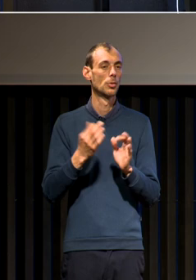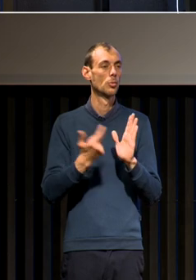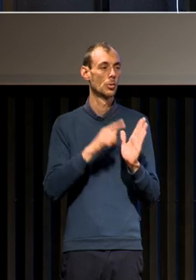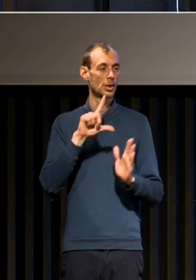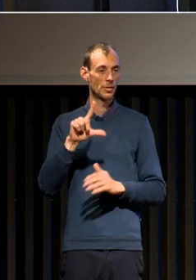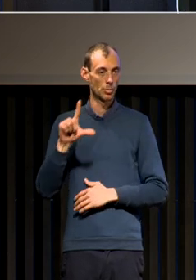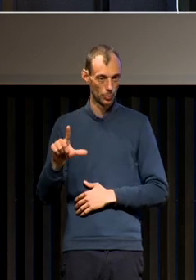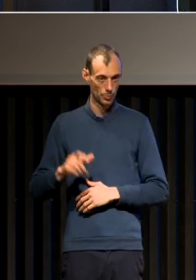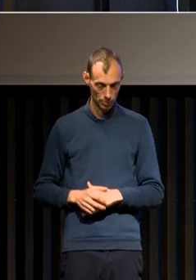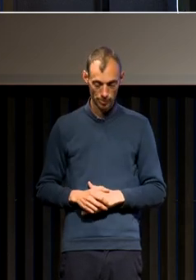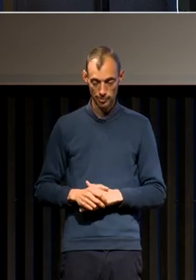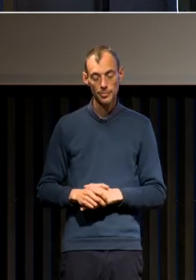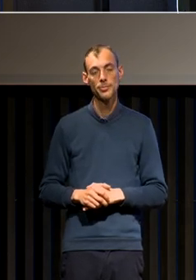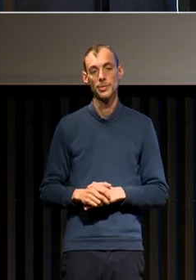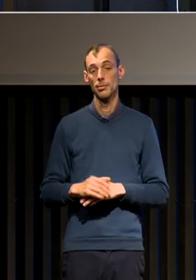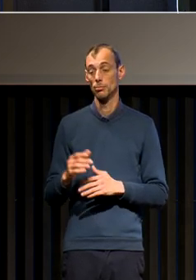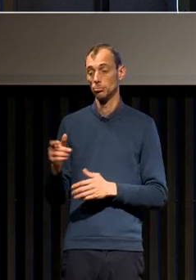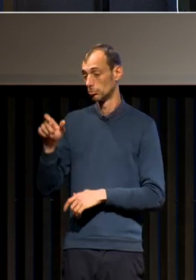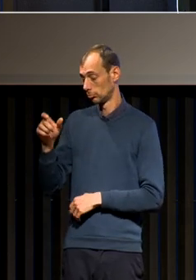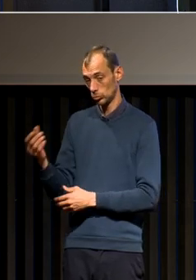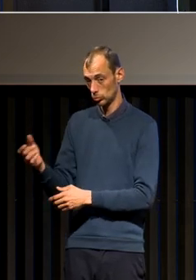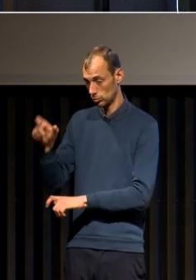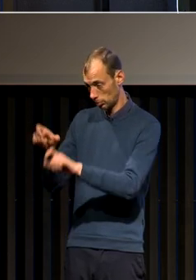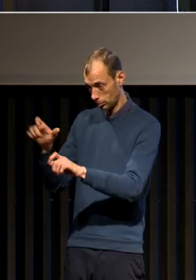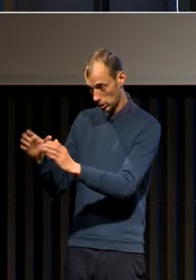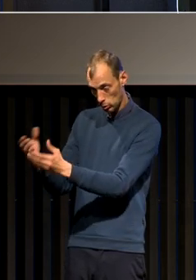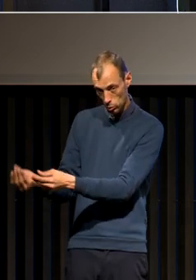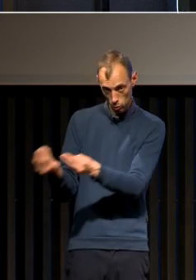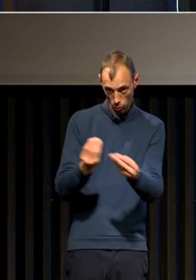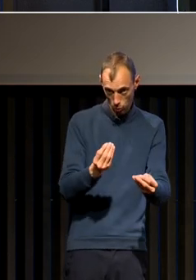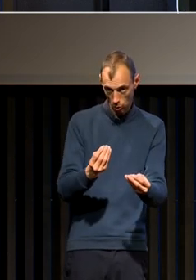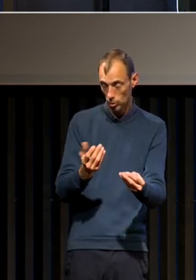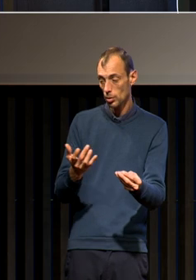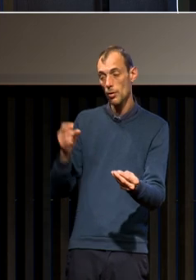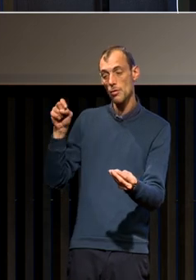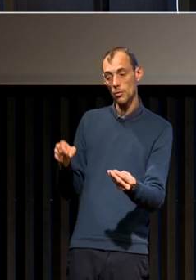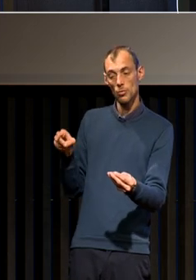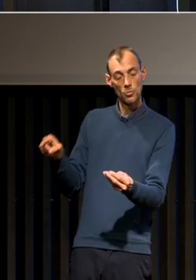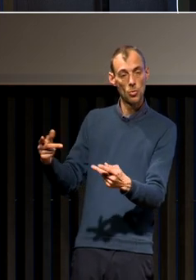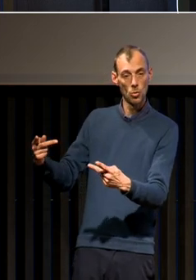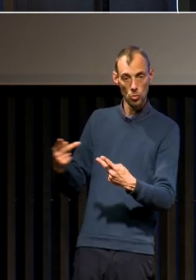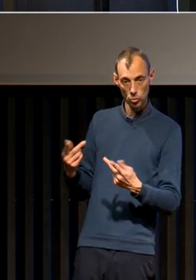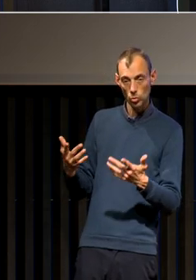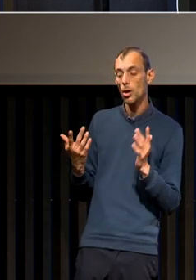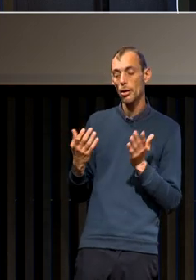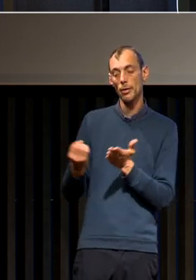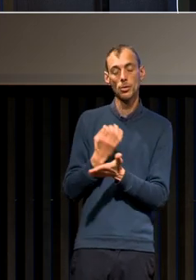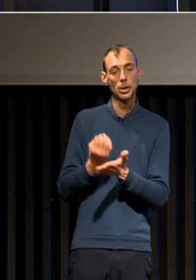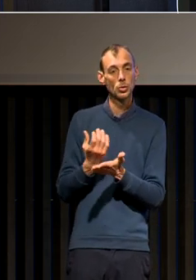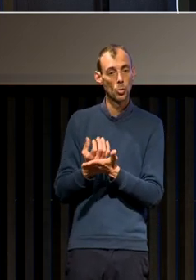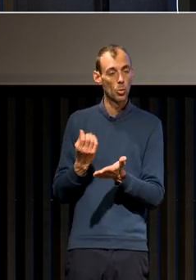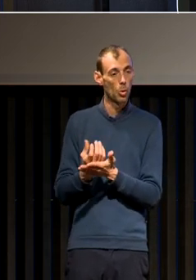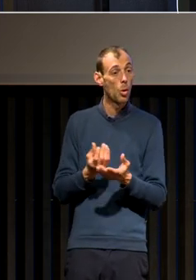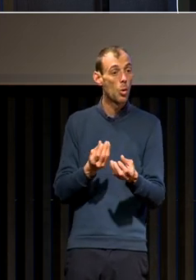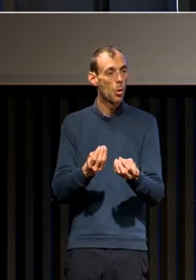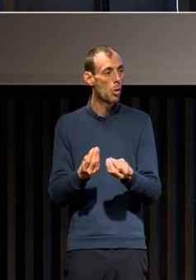les donneurs devront autoriser l'accès à leurs données non identifiantes et